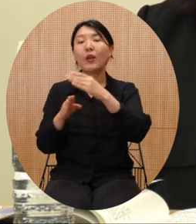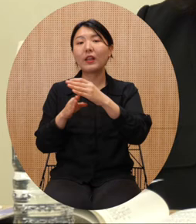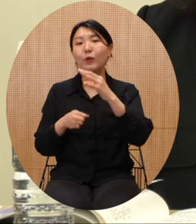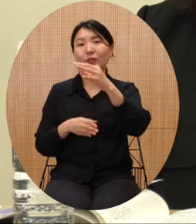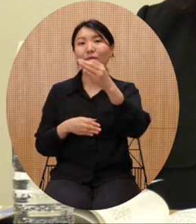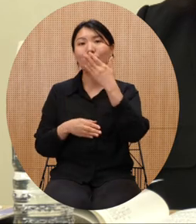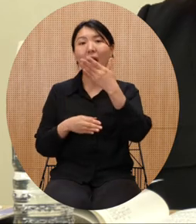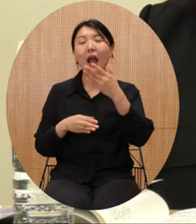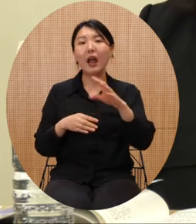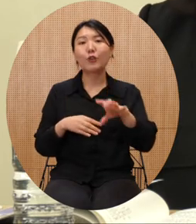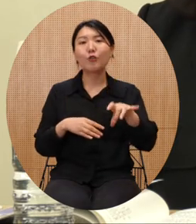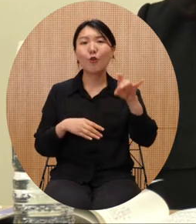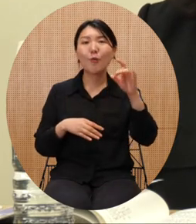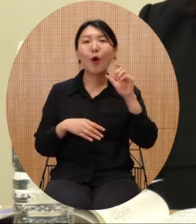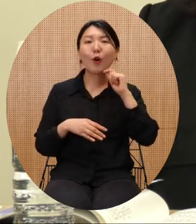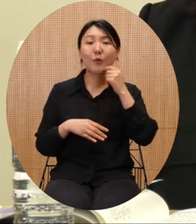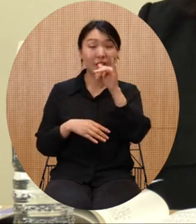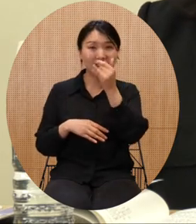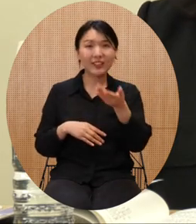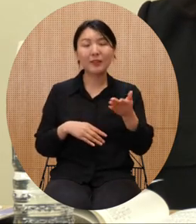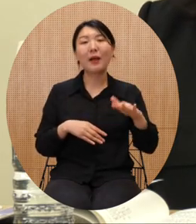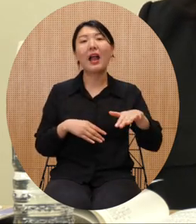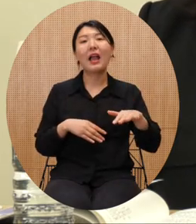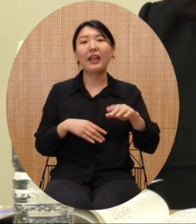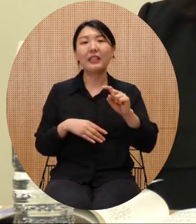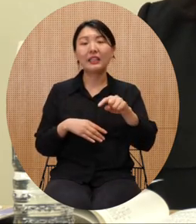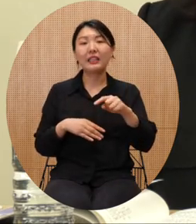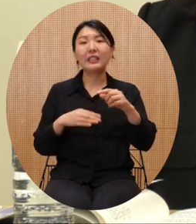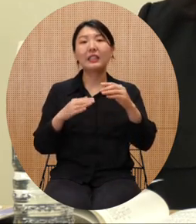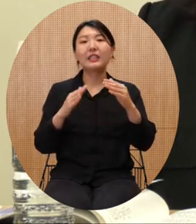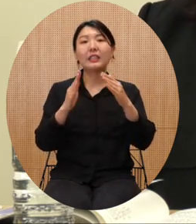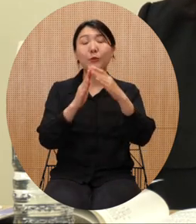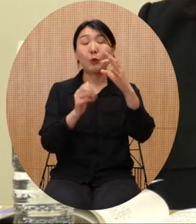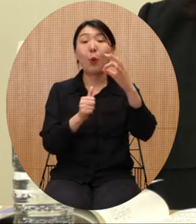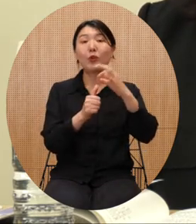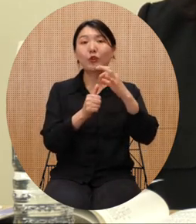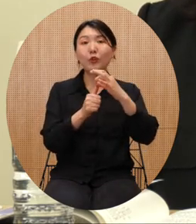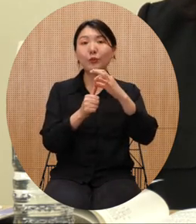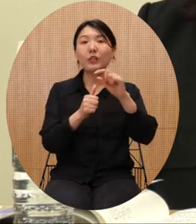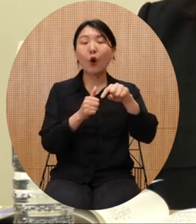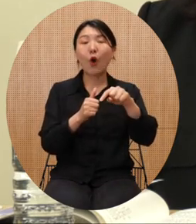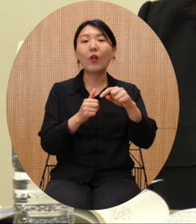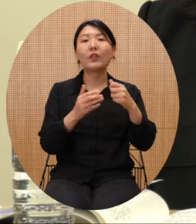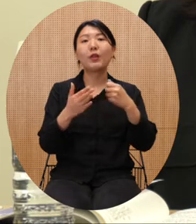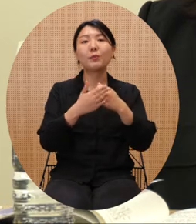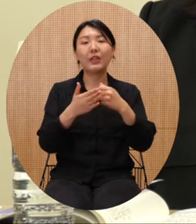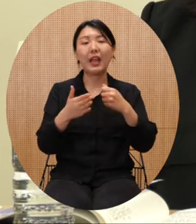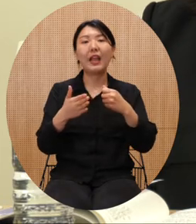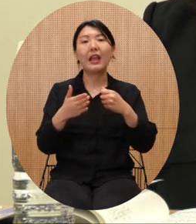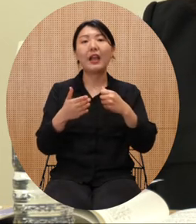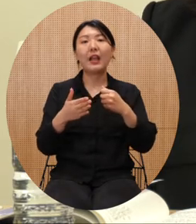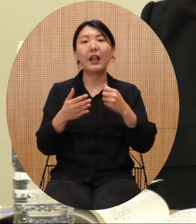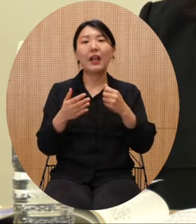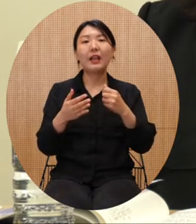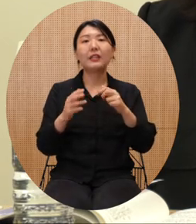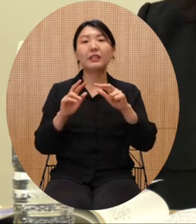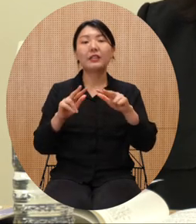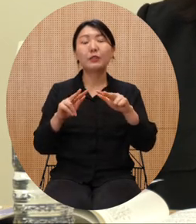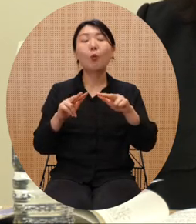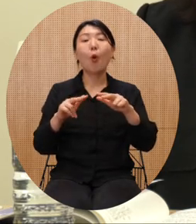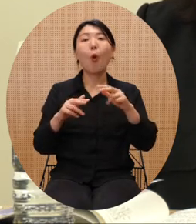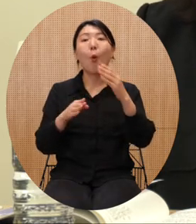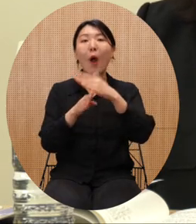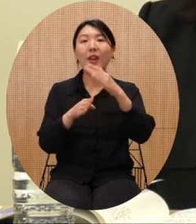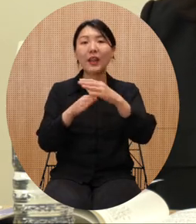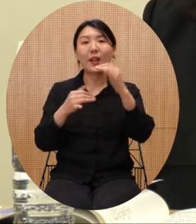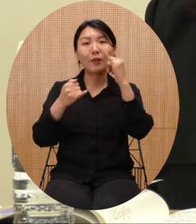처음에 어려웠던 상황이 있었지만 그래도 그 주거비 지원을 받고 나서는 많이 도움이 돼서 이제 많이 밀리는